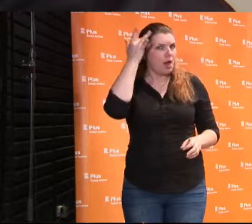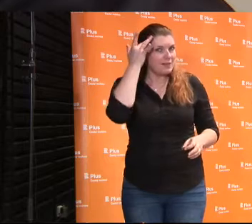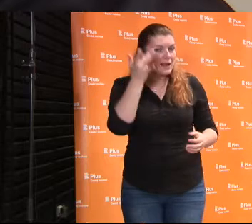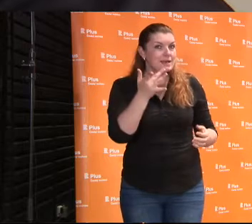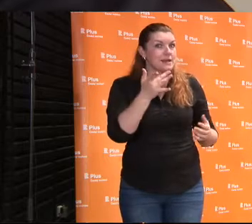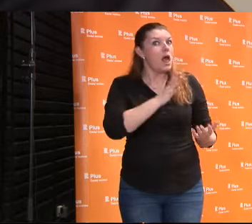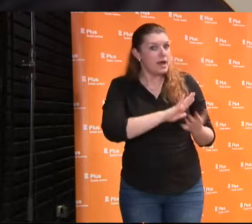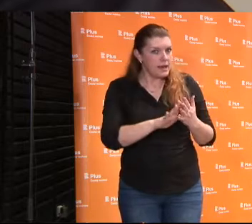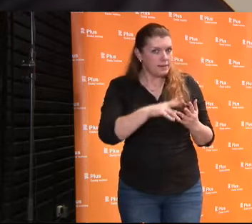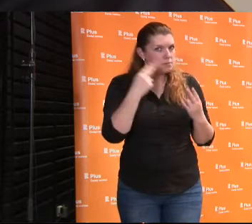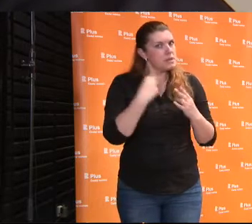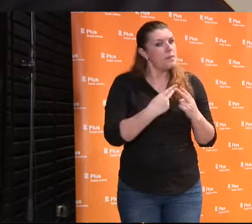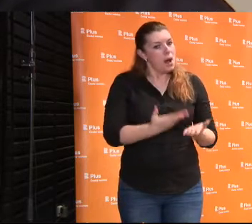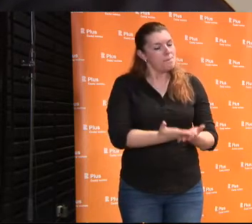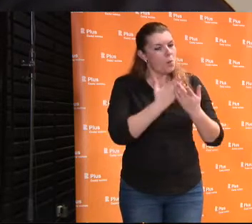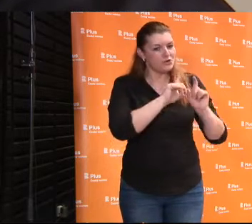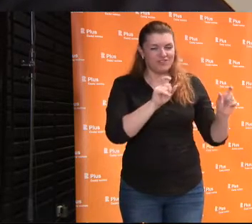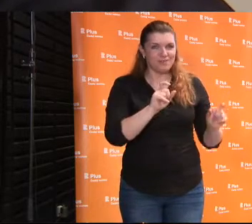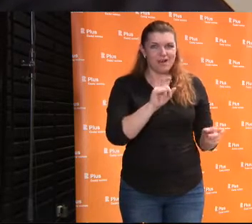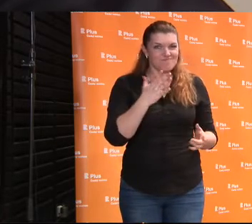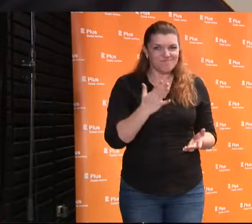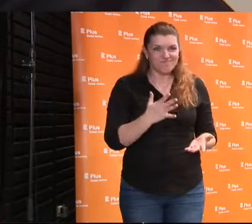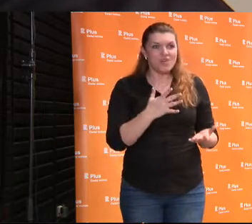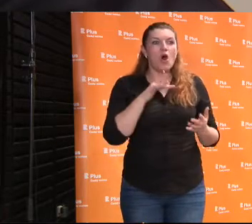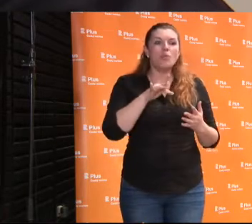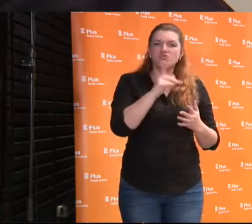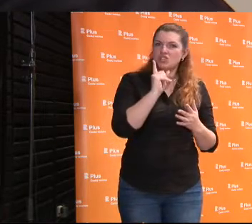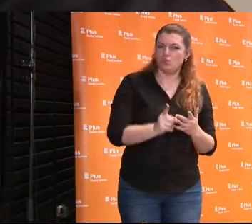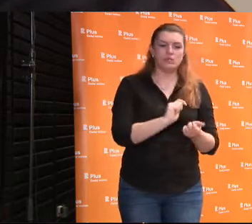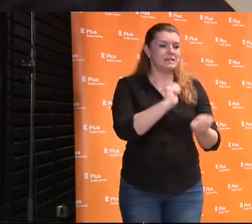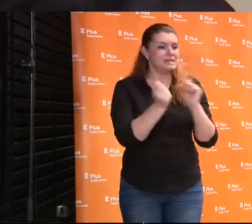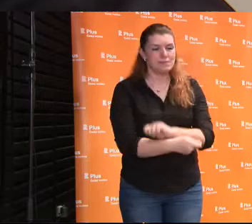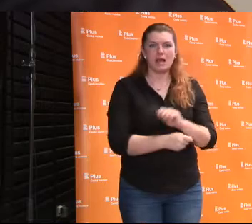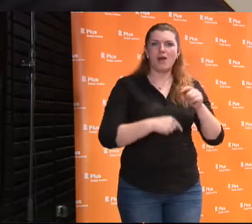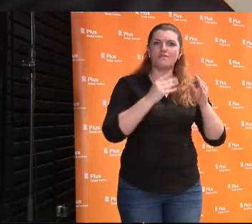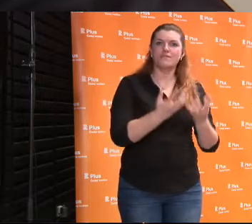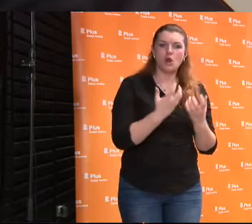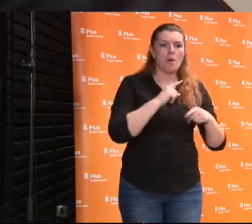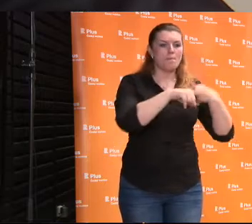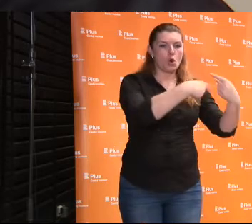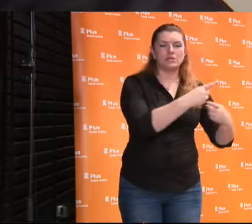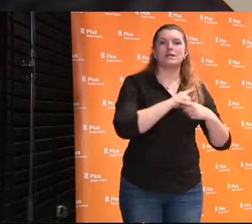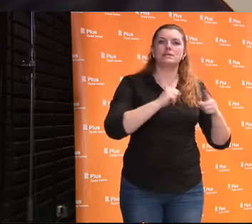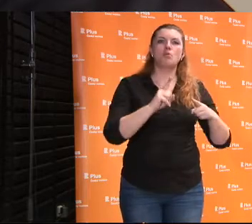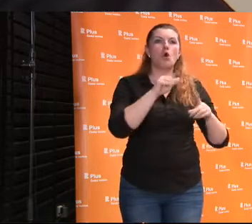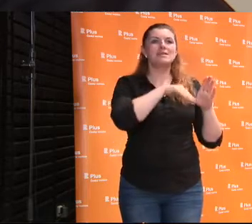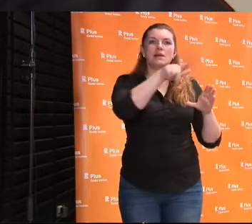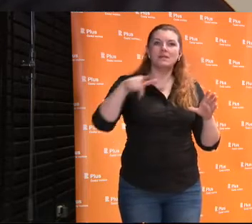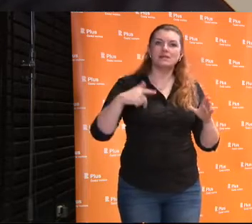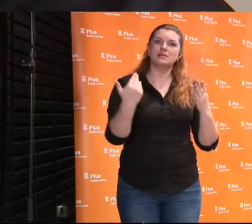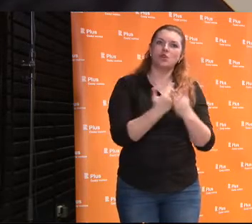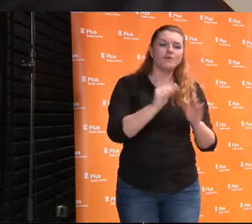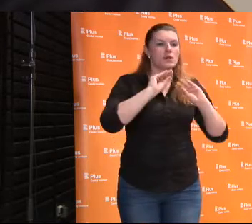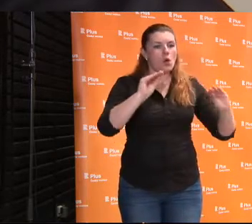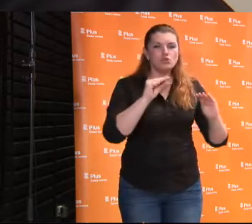podniku pomůžete. Není to tak jednoduché. Vy musíte změnit procesy, proškolit lidi a podívat se, jestli je to pro vás v tuto